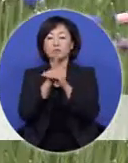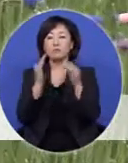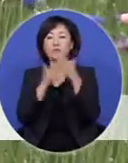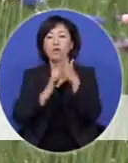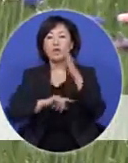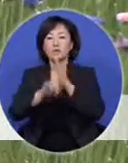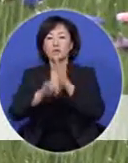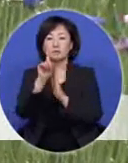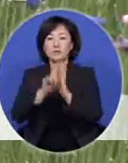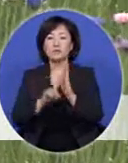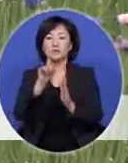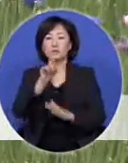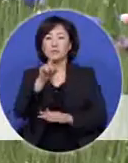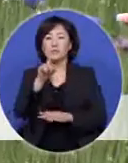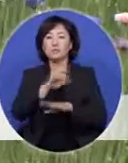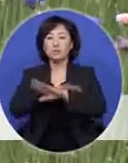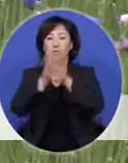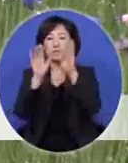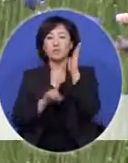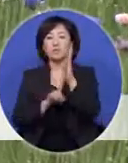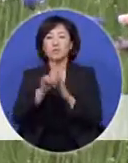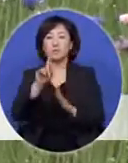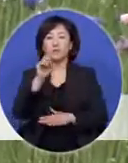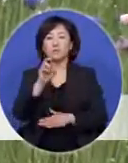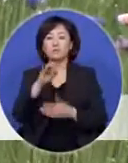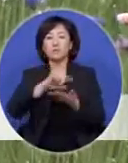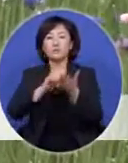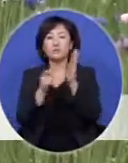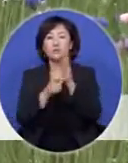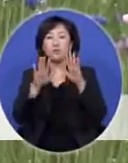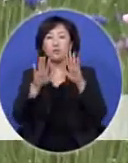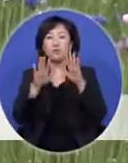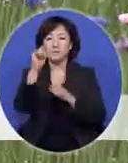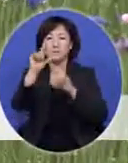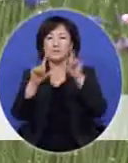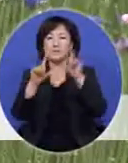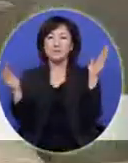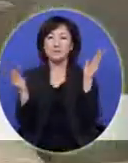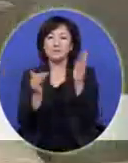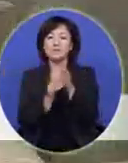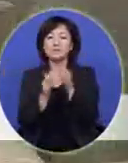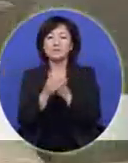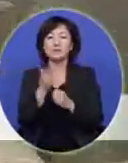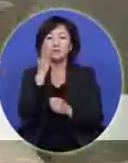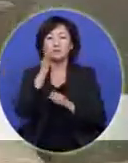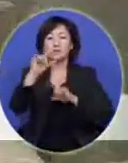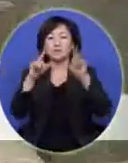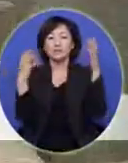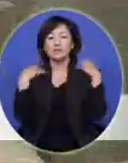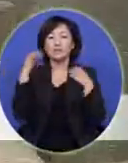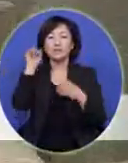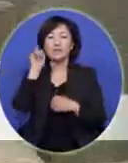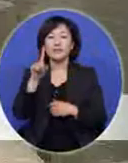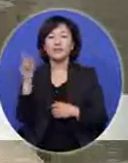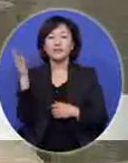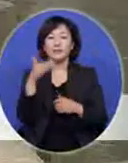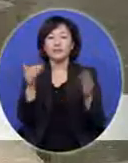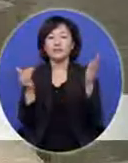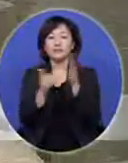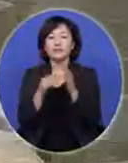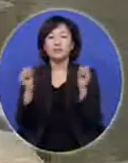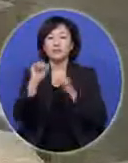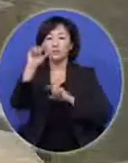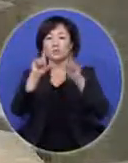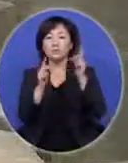아침 최저 11도, 낮 최고 17도의 기온 분포로 오늘과 비슷하겠습니다. 울산 기상대는 내일까지 쌀쌀한 날씨가